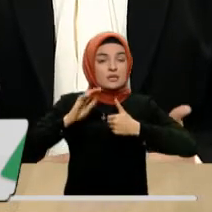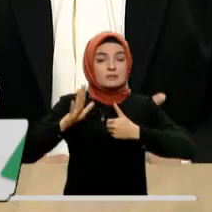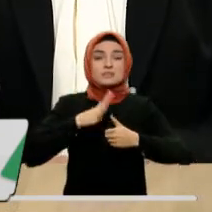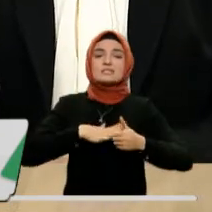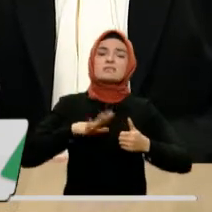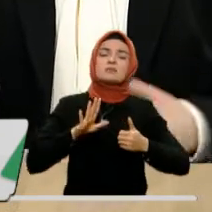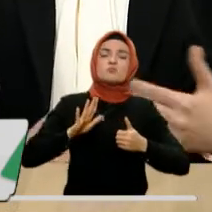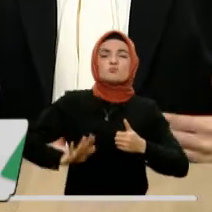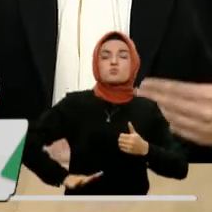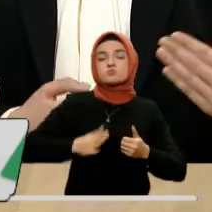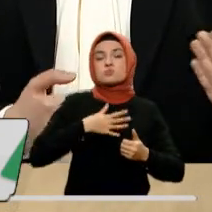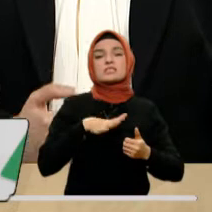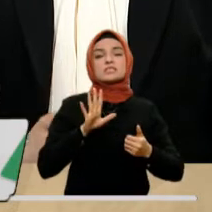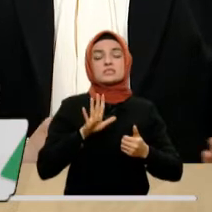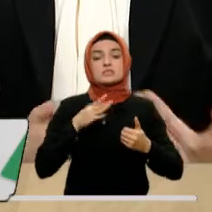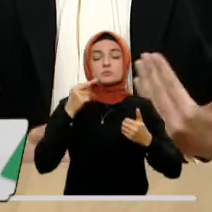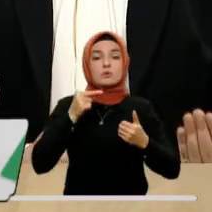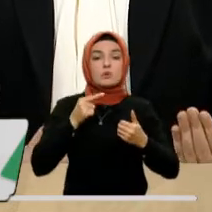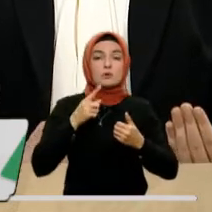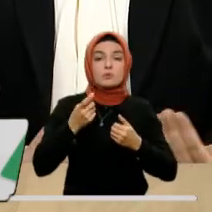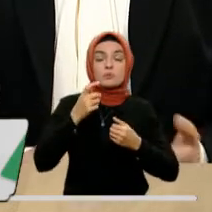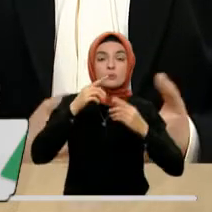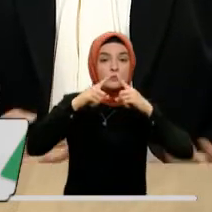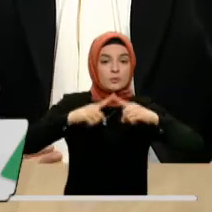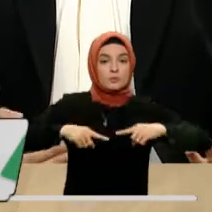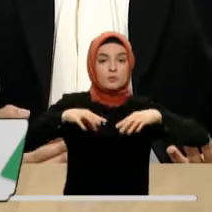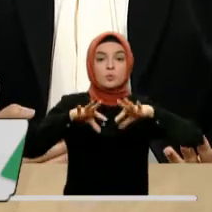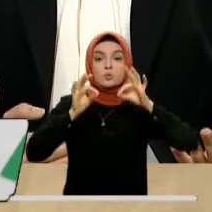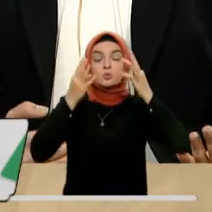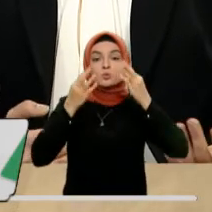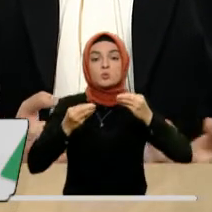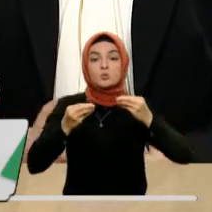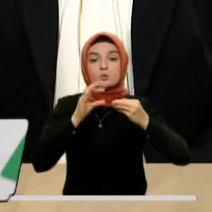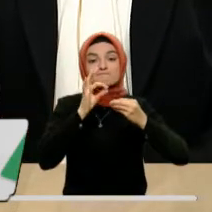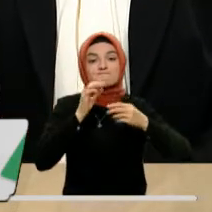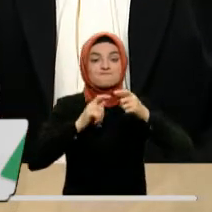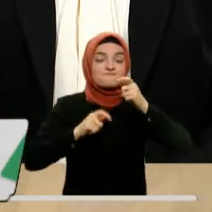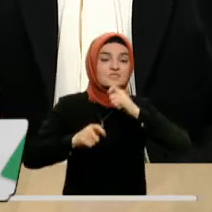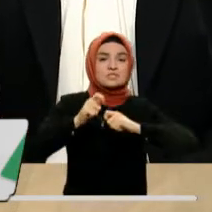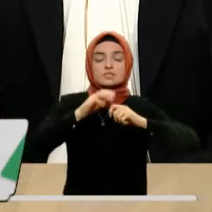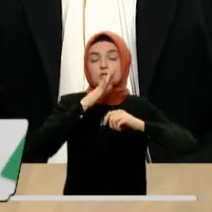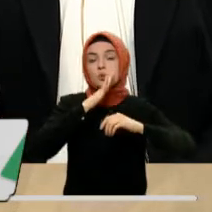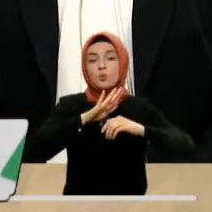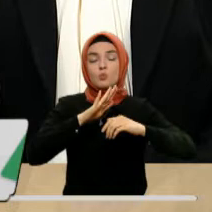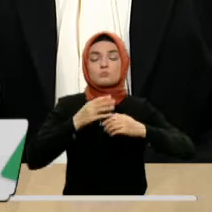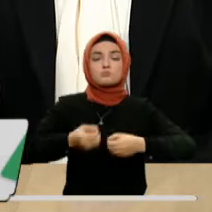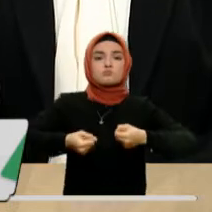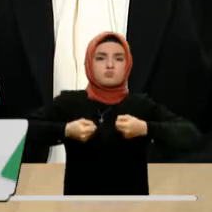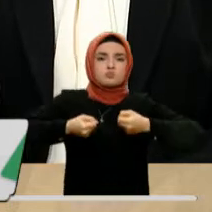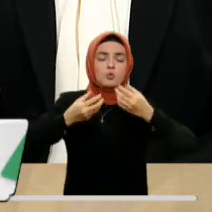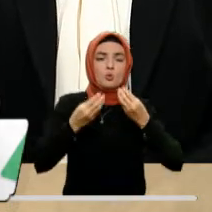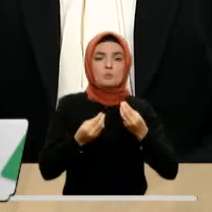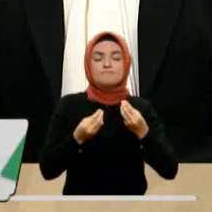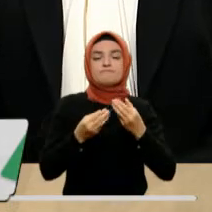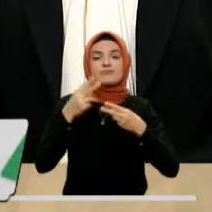da istemiyor. İşte birkaç sene sınava hazırlıklar oluyor. Hiç hareketsizlikten kilo artışları olabiliyor. Ve tabii ki bazı